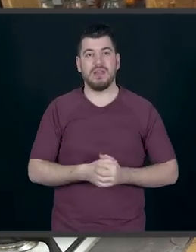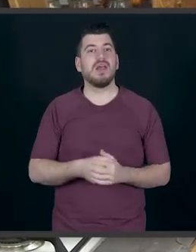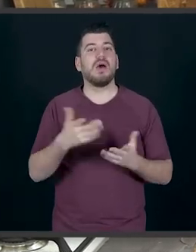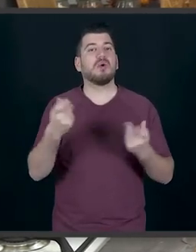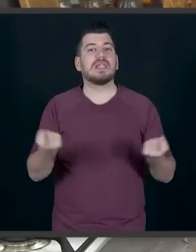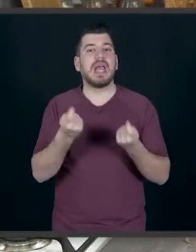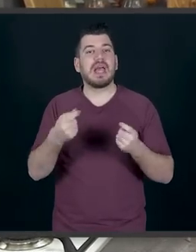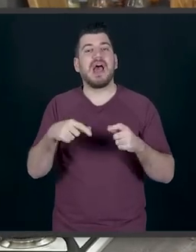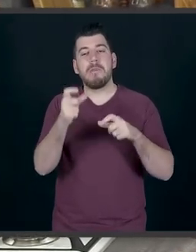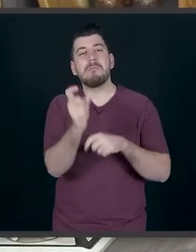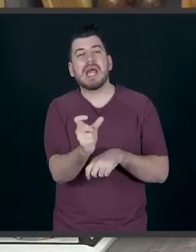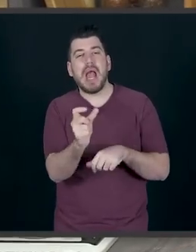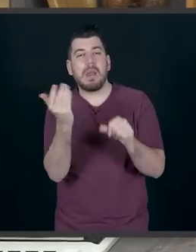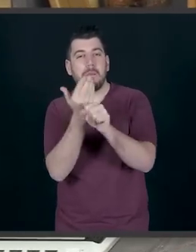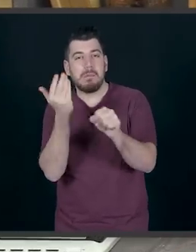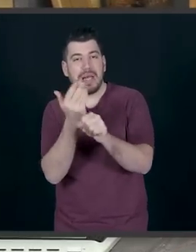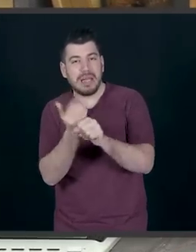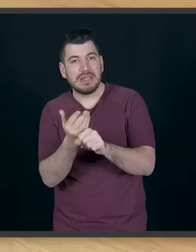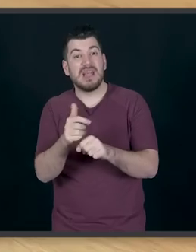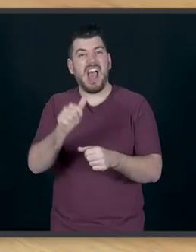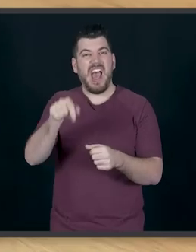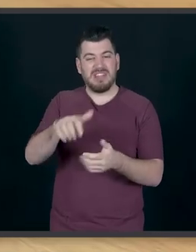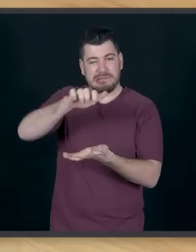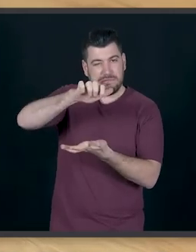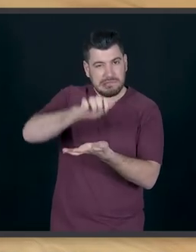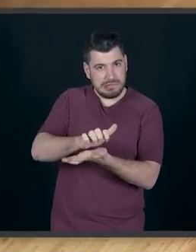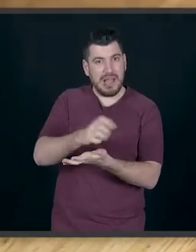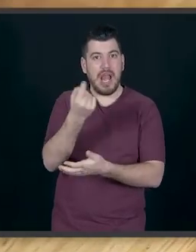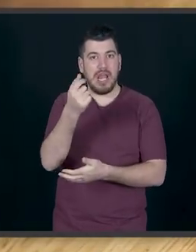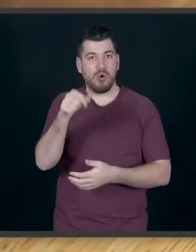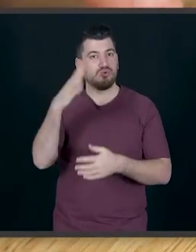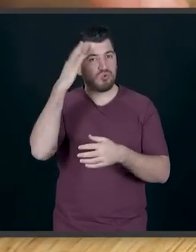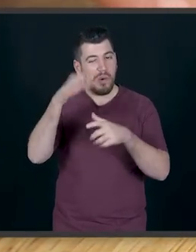έβρασα πατατούλες baby. Αυτό που θα κάνετε είναι να πάρετε τις πατάτες, να τις πιέσετε λίγο με το χέρι